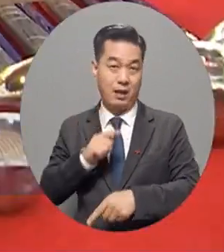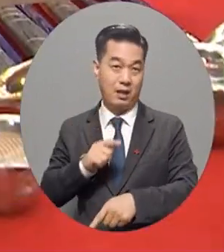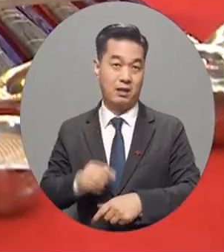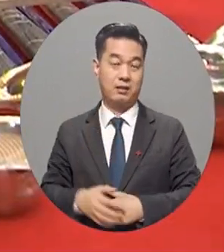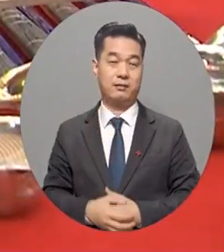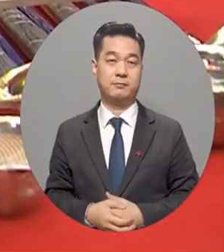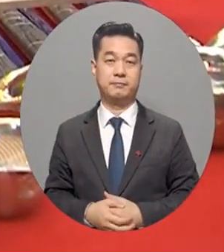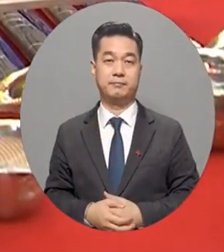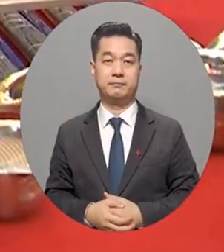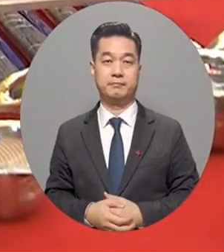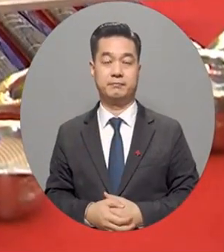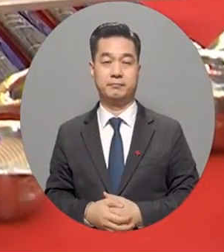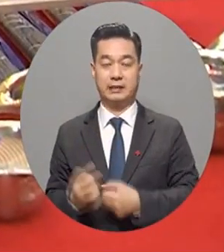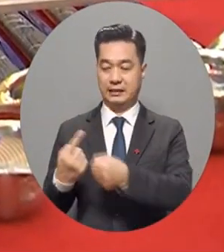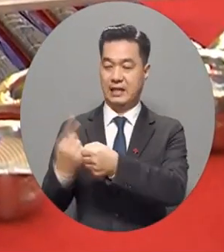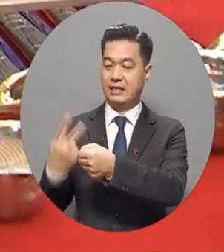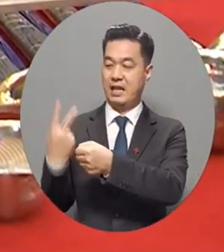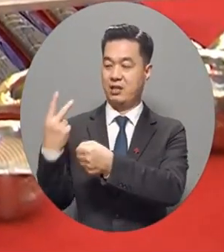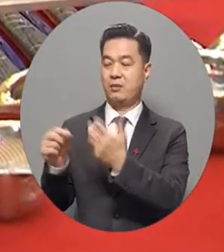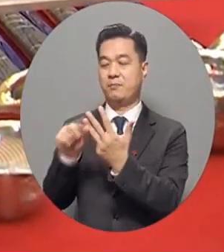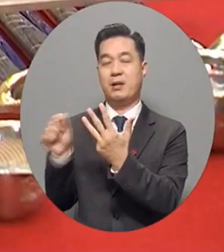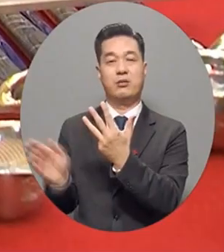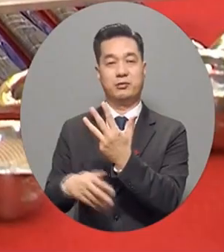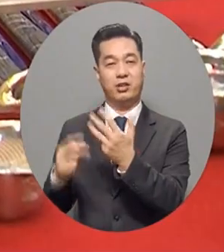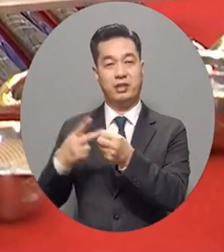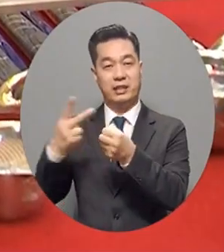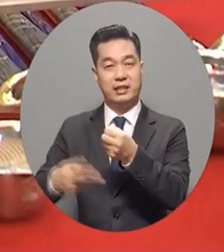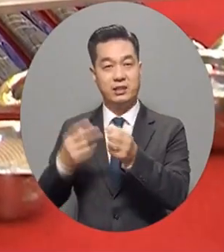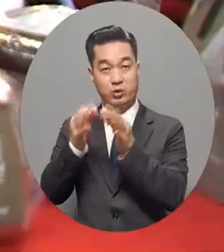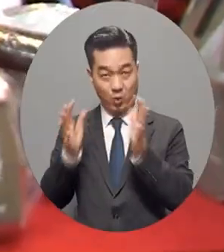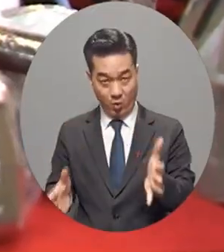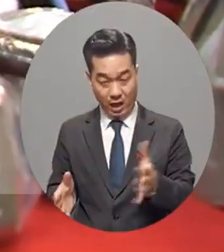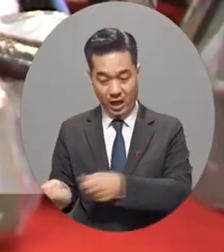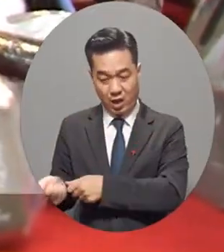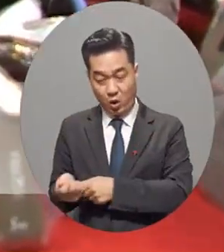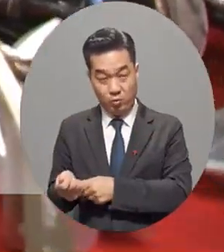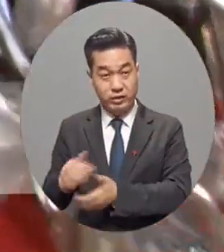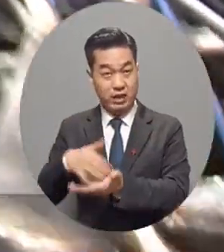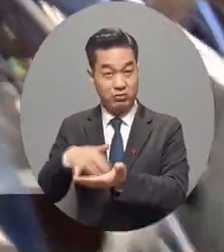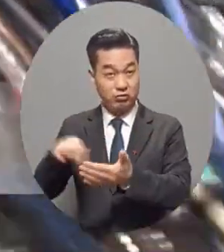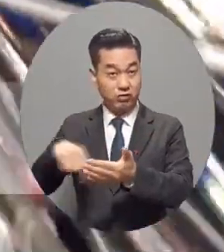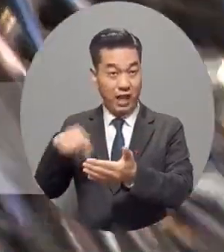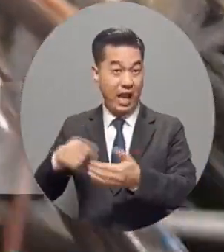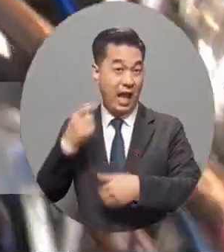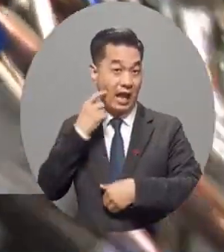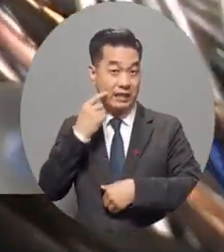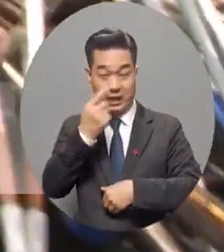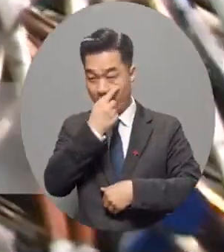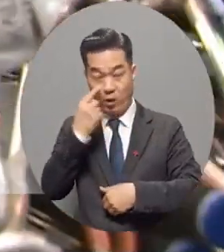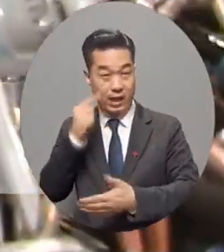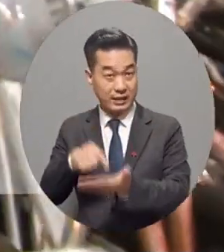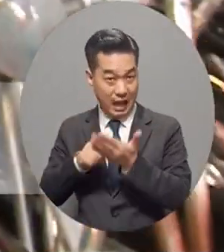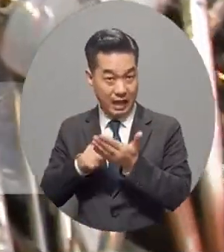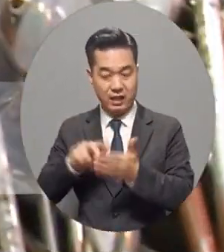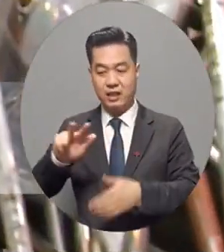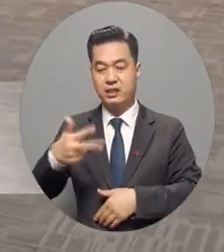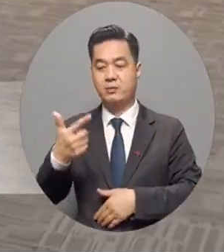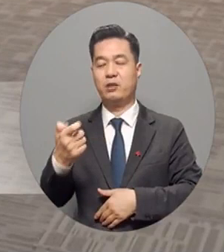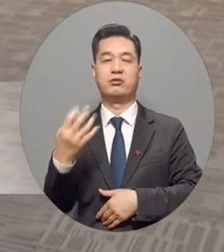이제. 재작년 8월부터 2년 동안 양 씨가 들여온 골프채 가운데 가짜가 확인된 것만